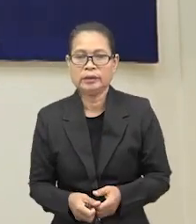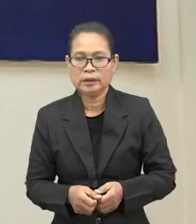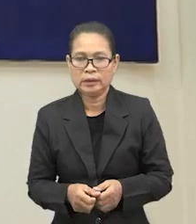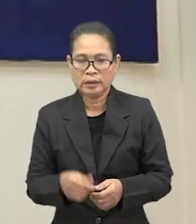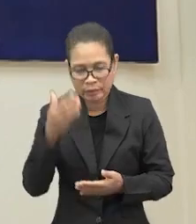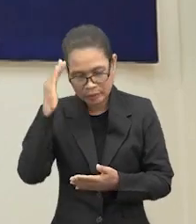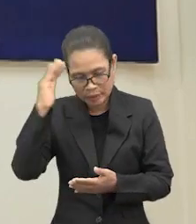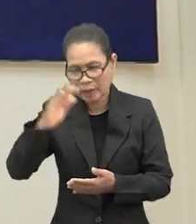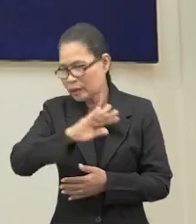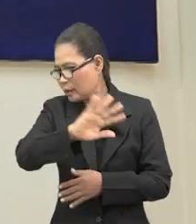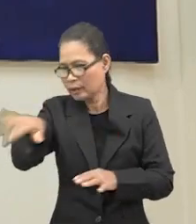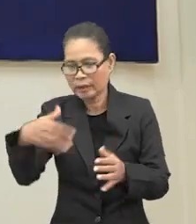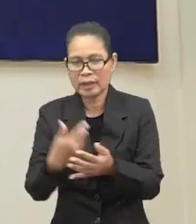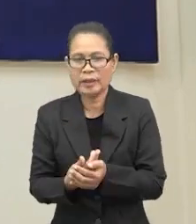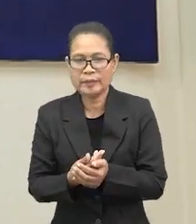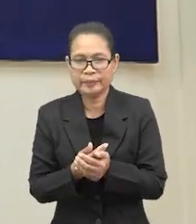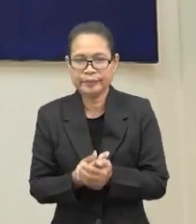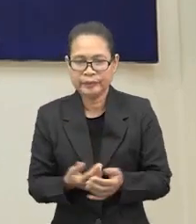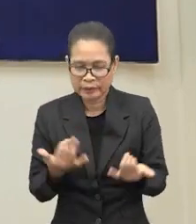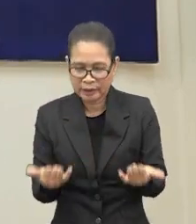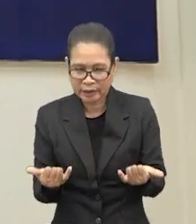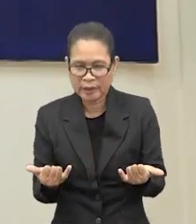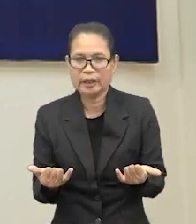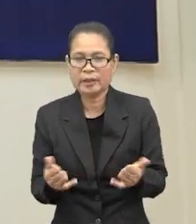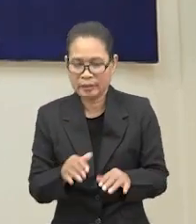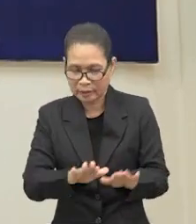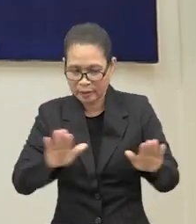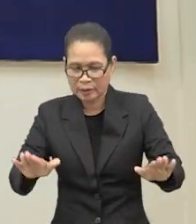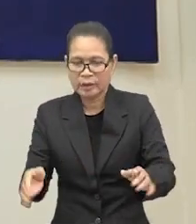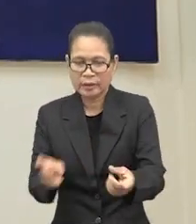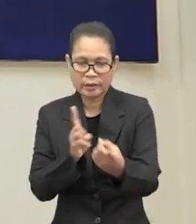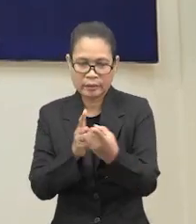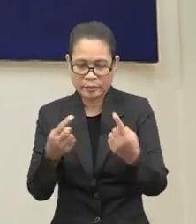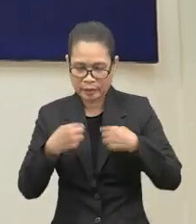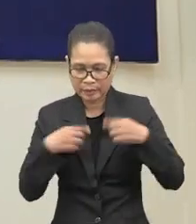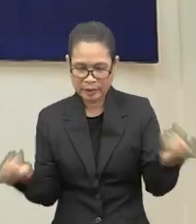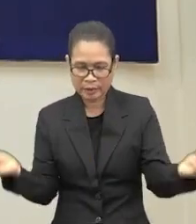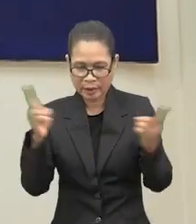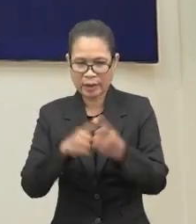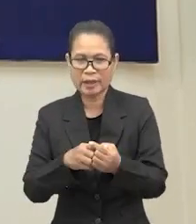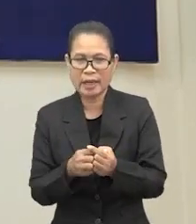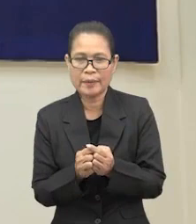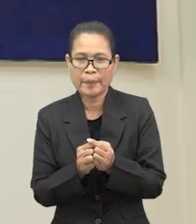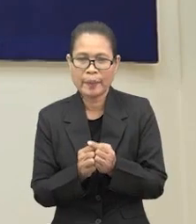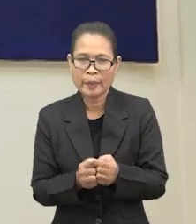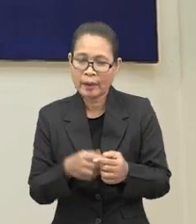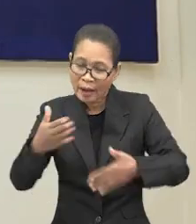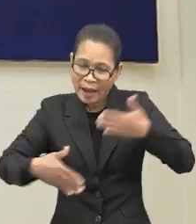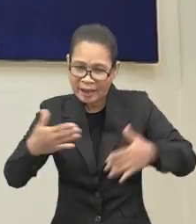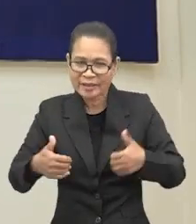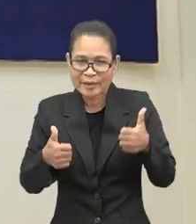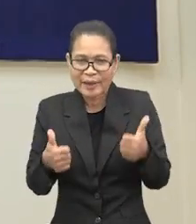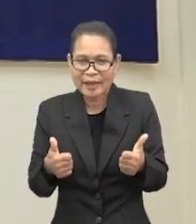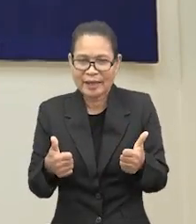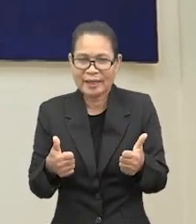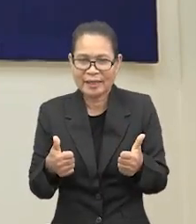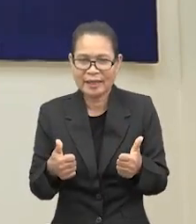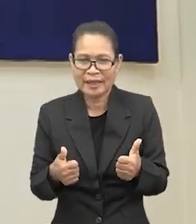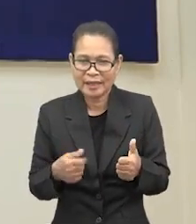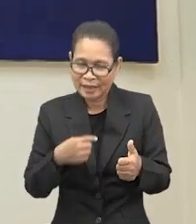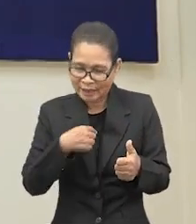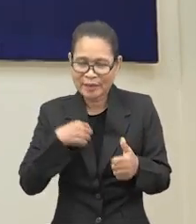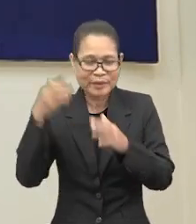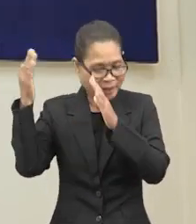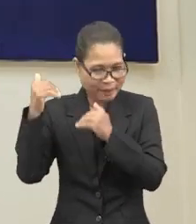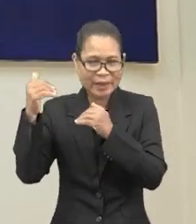Sự sử đấy con tiếng ọc này, ngày nay con bàn chụp nẹ cổ rú xa chỉ thầm bày mà đoàn tiền hai. Ta con sắc sắc bài chìa rửa tế, nẹ cổ rú xung